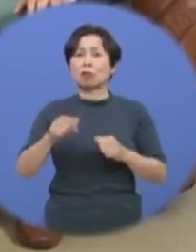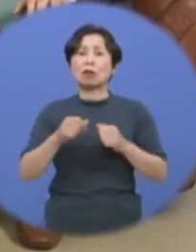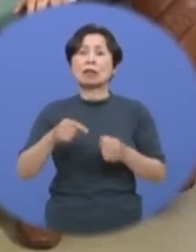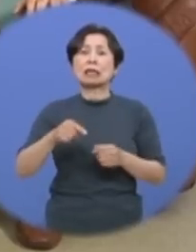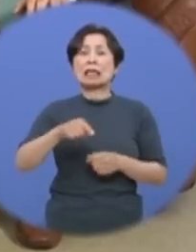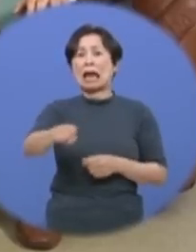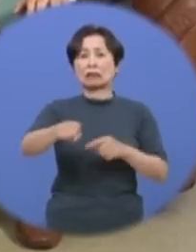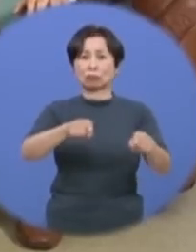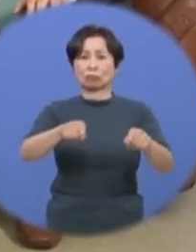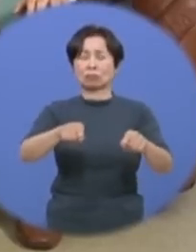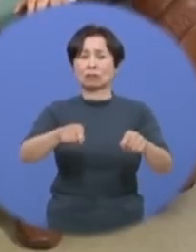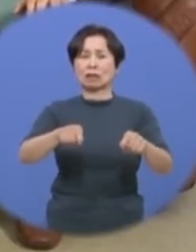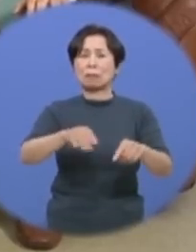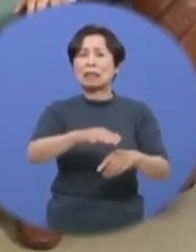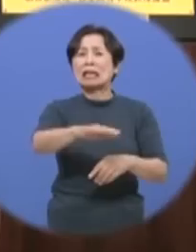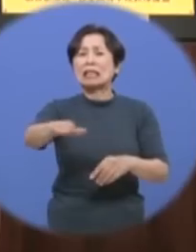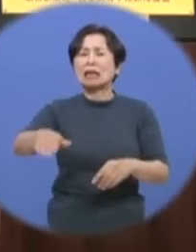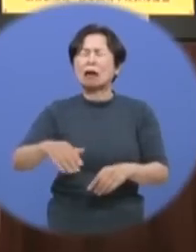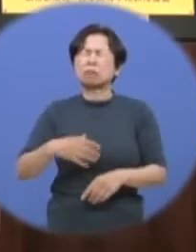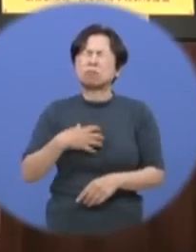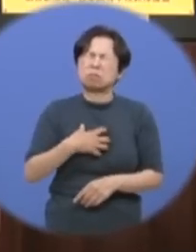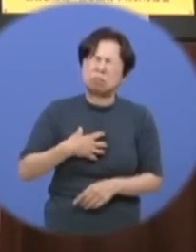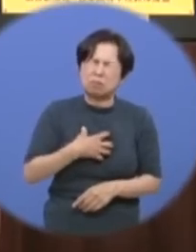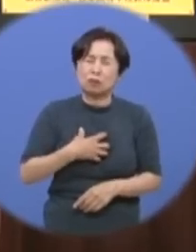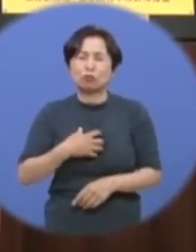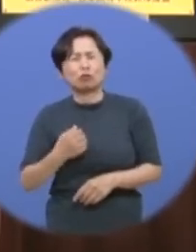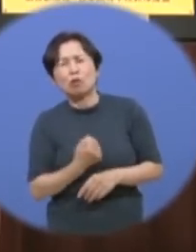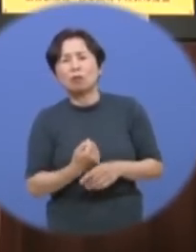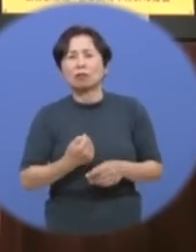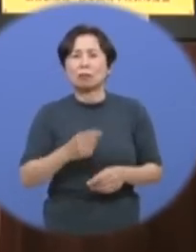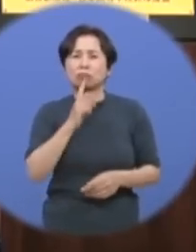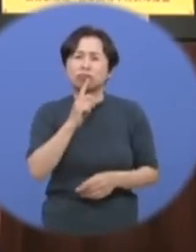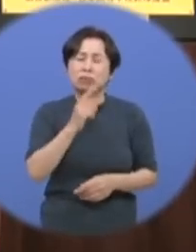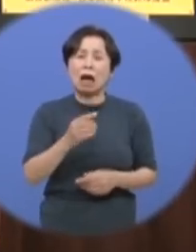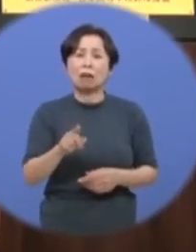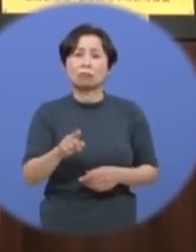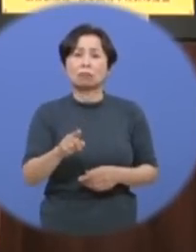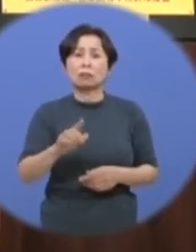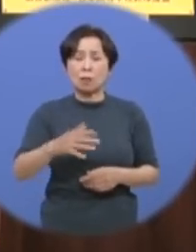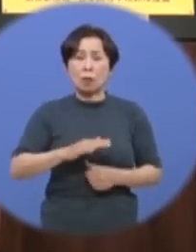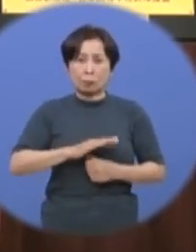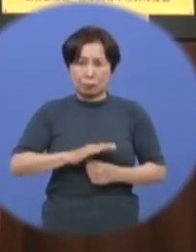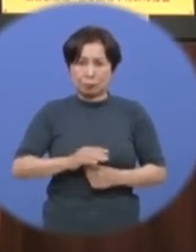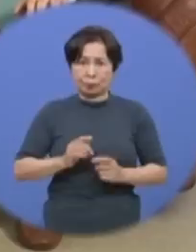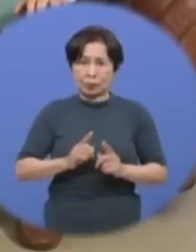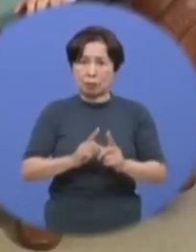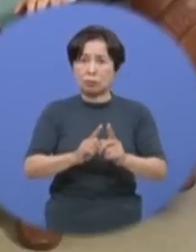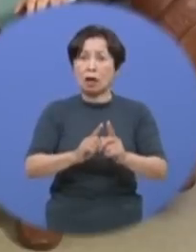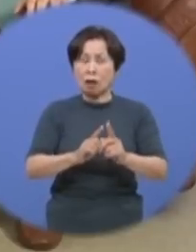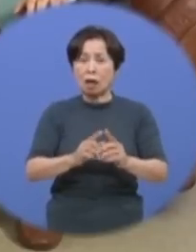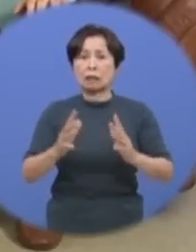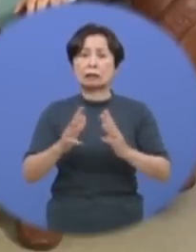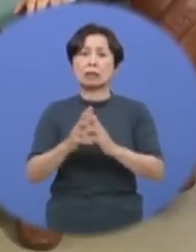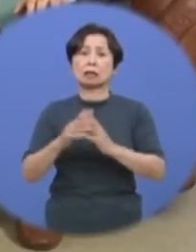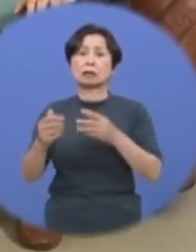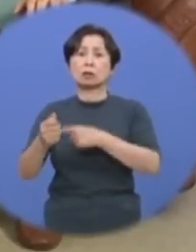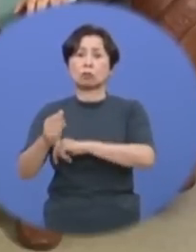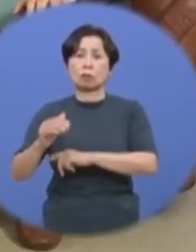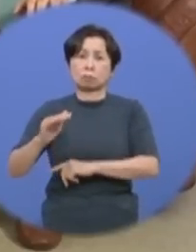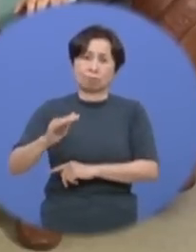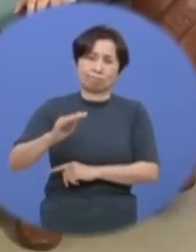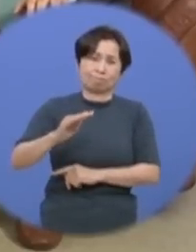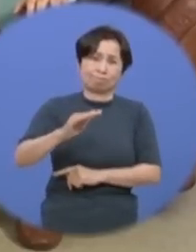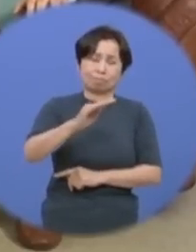よさあとか言ってでもそうやってやっていくから精神力は二十歳イレブンアッサーあって